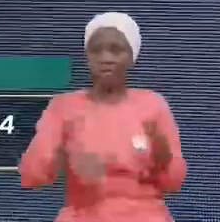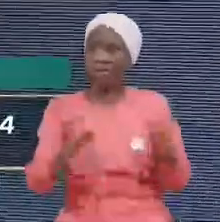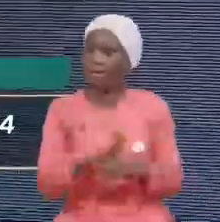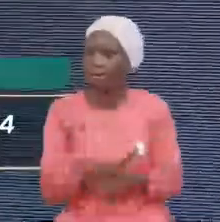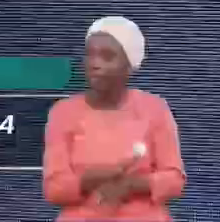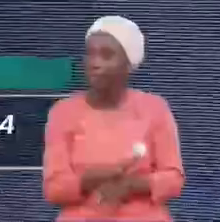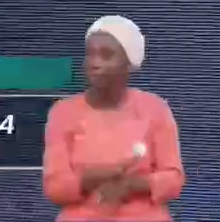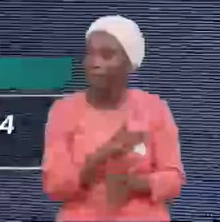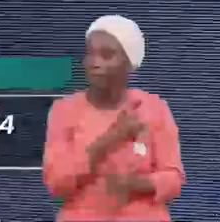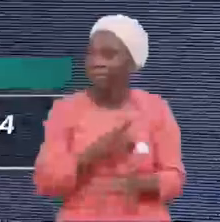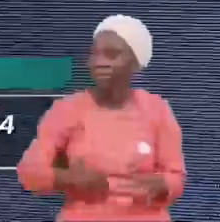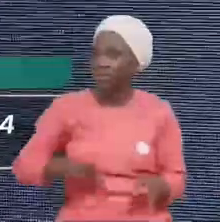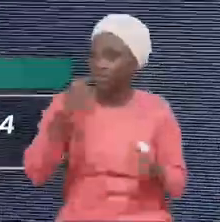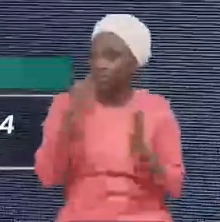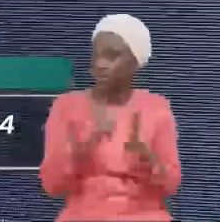a dit,